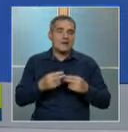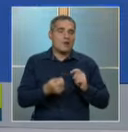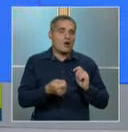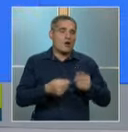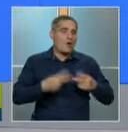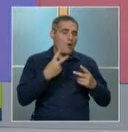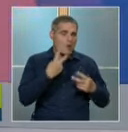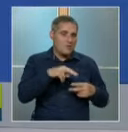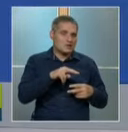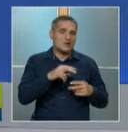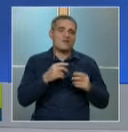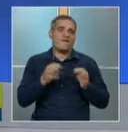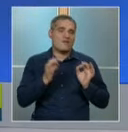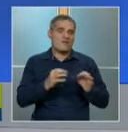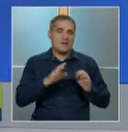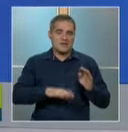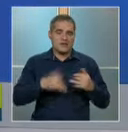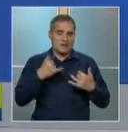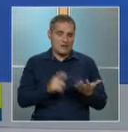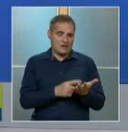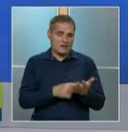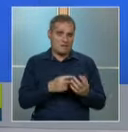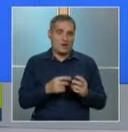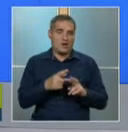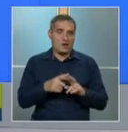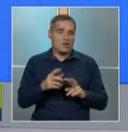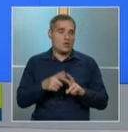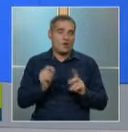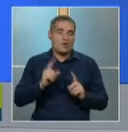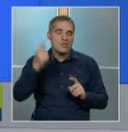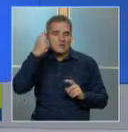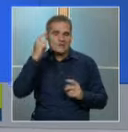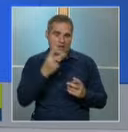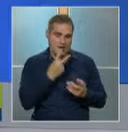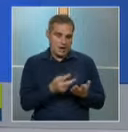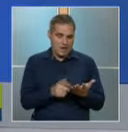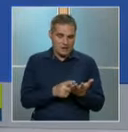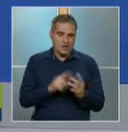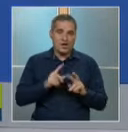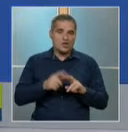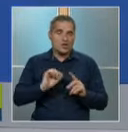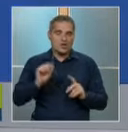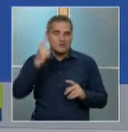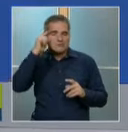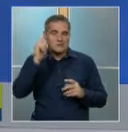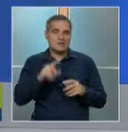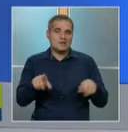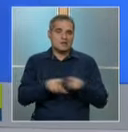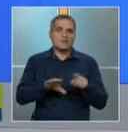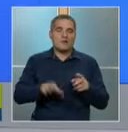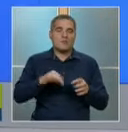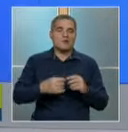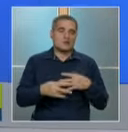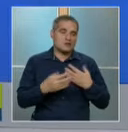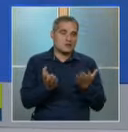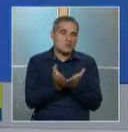телефона. Виждал съм, детето гледа в телефона и е така, обаче не мисли. Гледа, но не мисли. На същото дете, после се